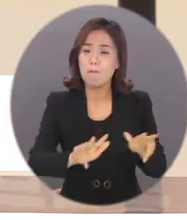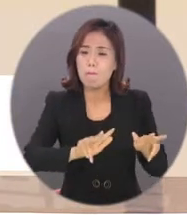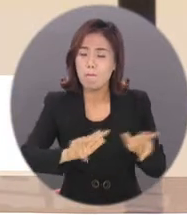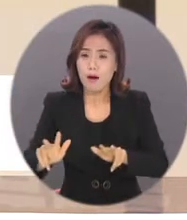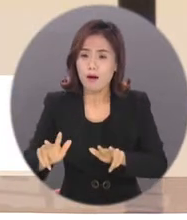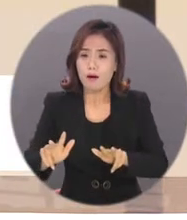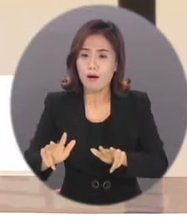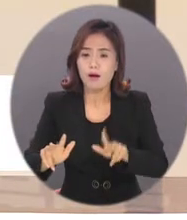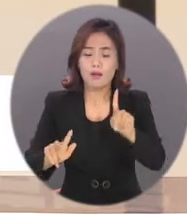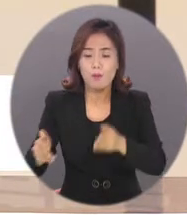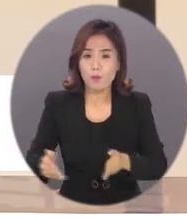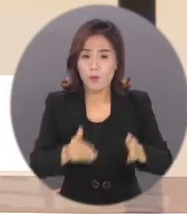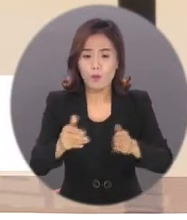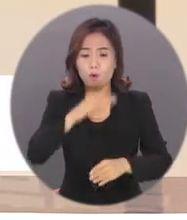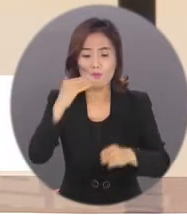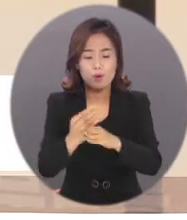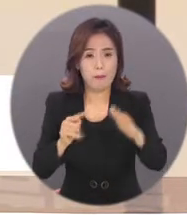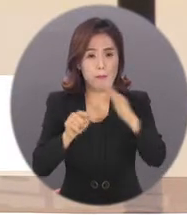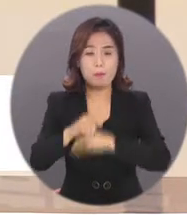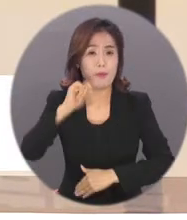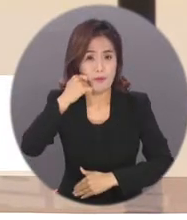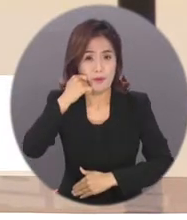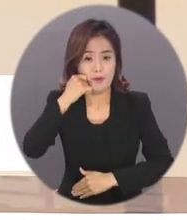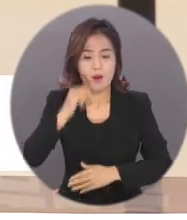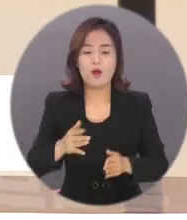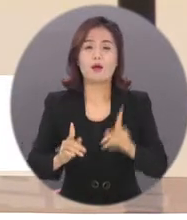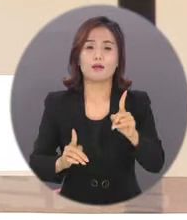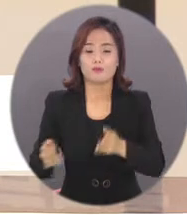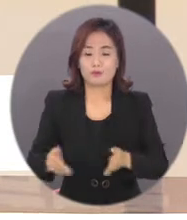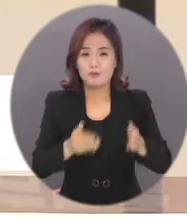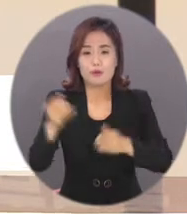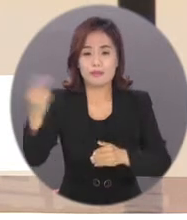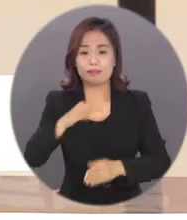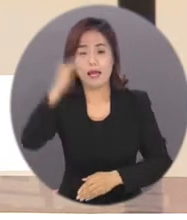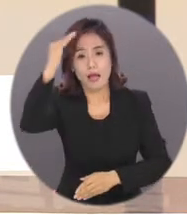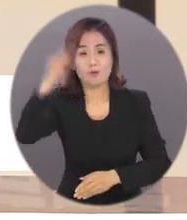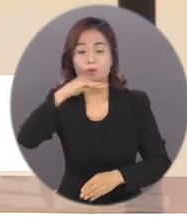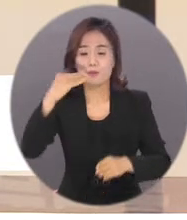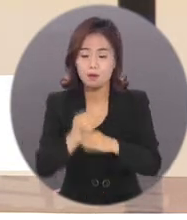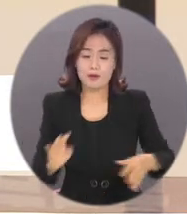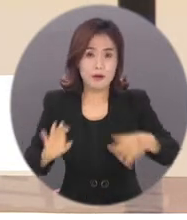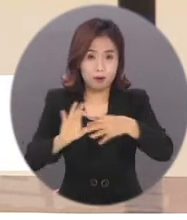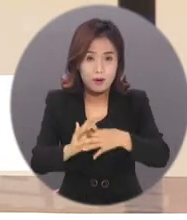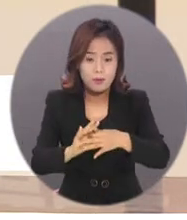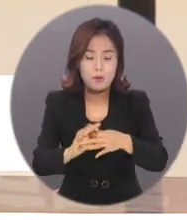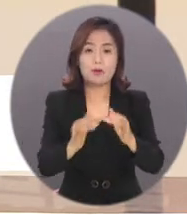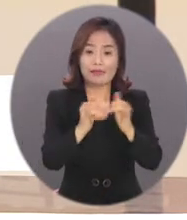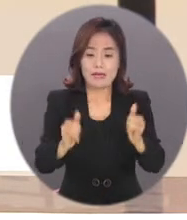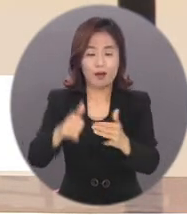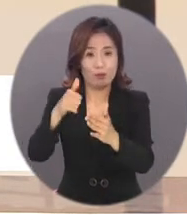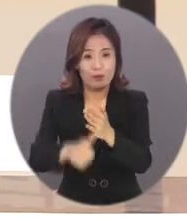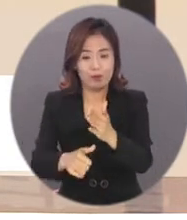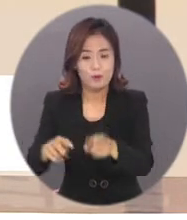일본 국도를 따라서 북쪽으로 갈 수는 없지만 일본 국도가 다시 남북을 잇고 쉼없이 사람을